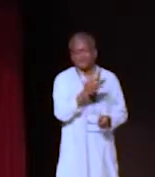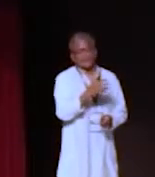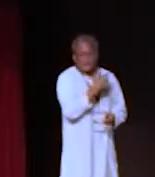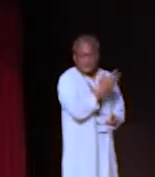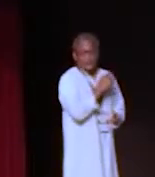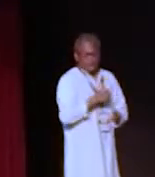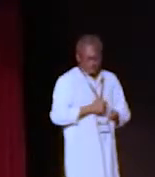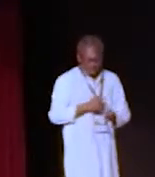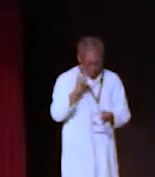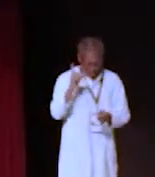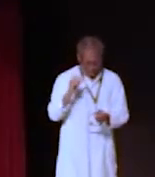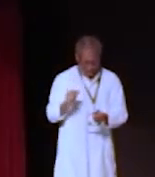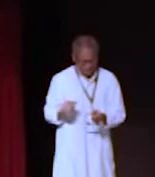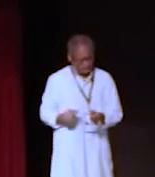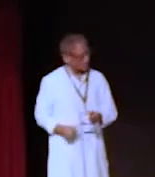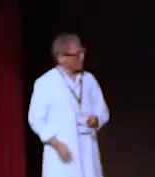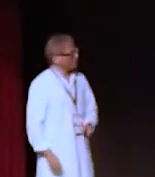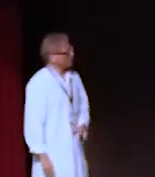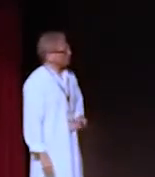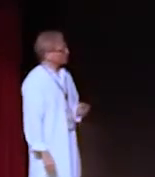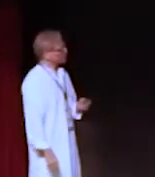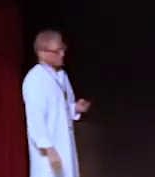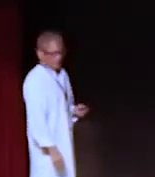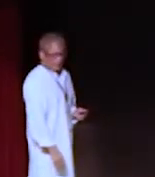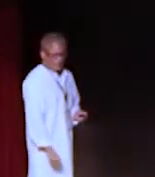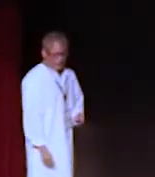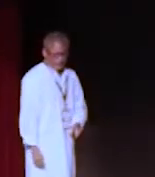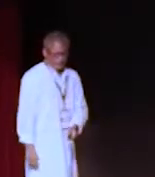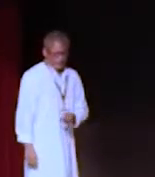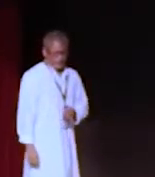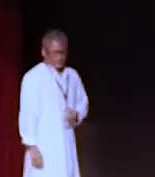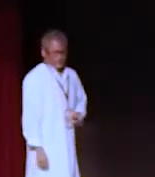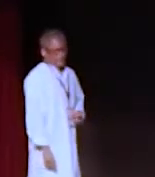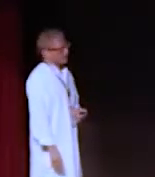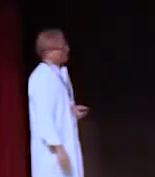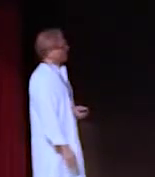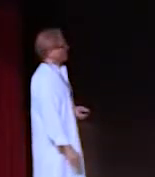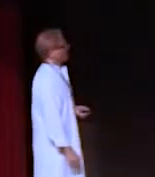it, nothing. It goes on. Give you one more example.